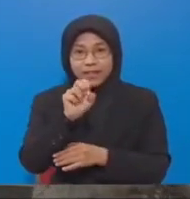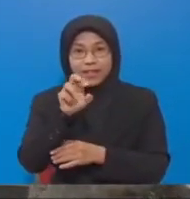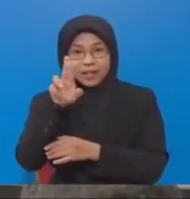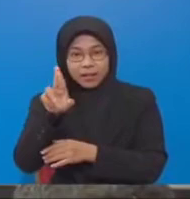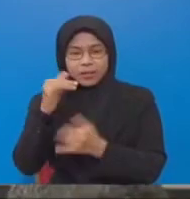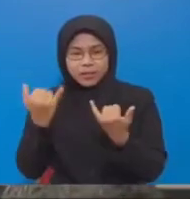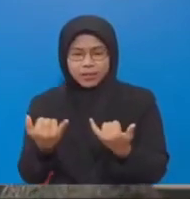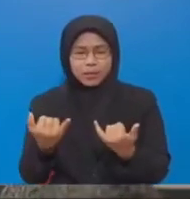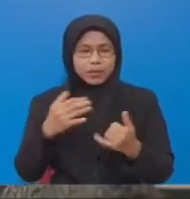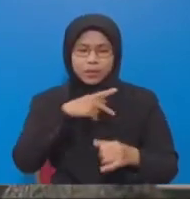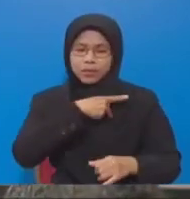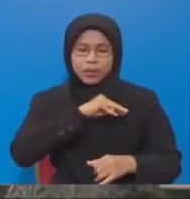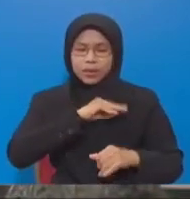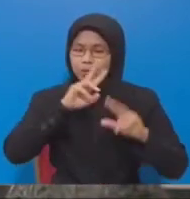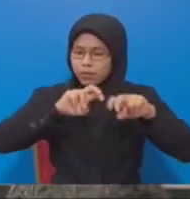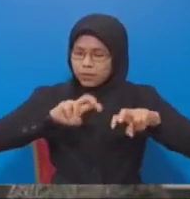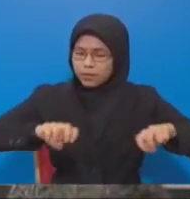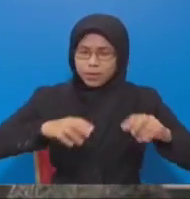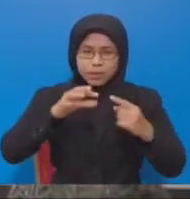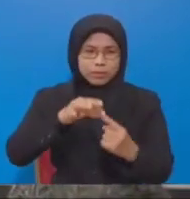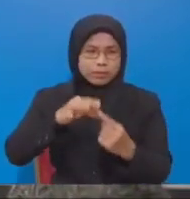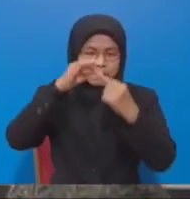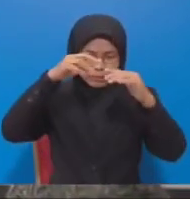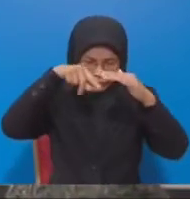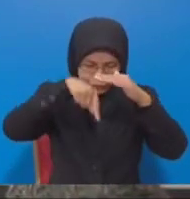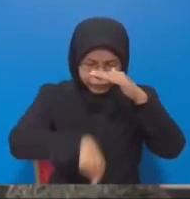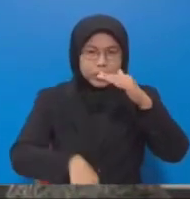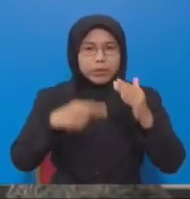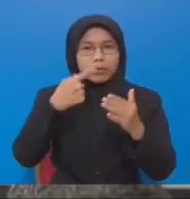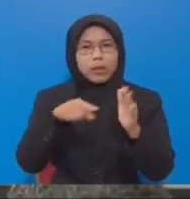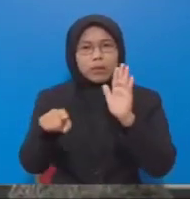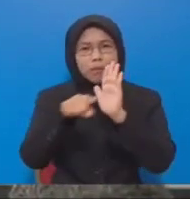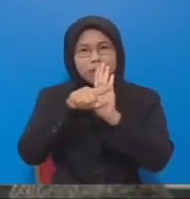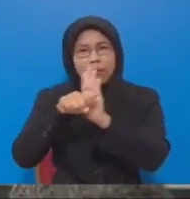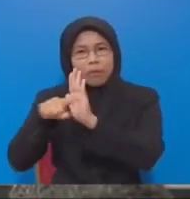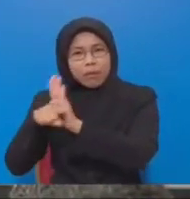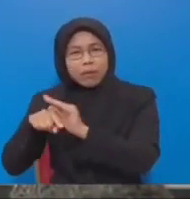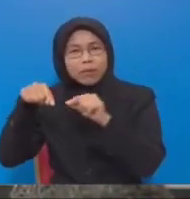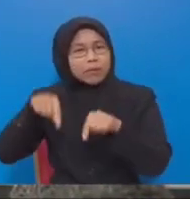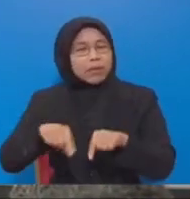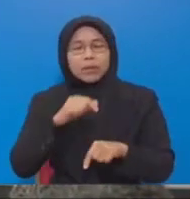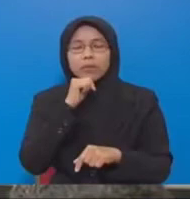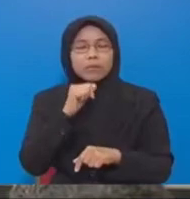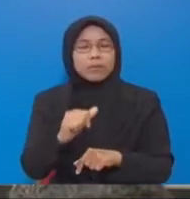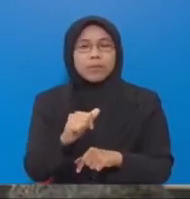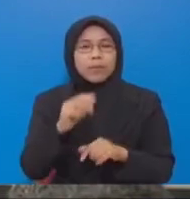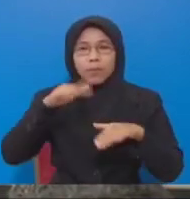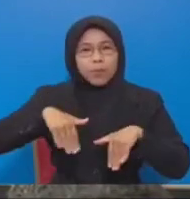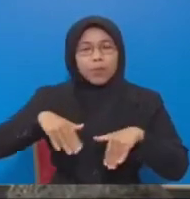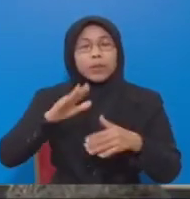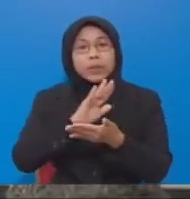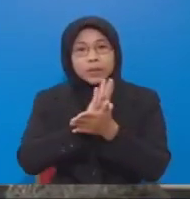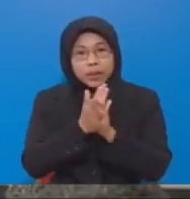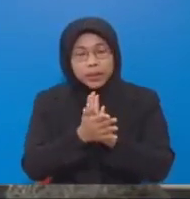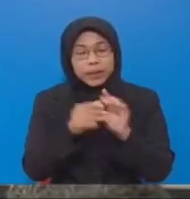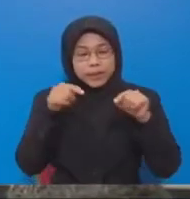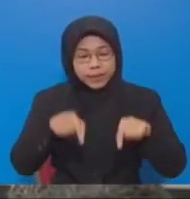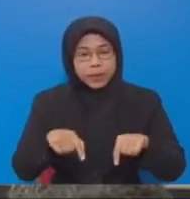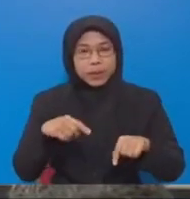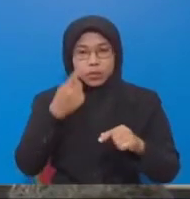melaksanakan kajian khusus tentang implikasi negatif FB aplikasi media sosial walaubagaimanapun